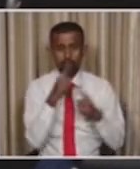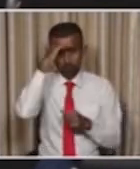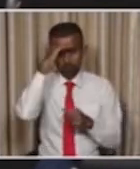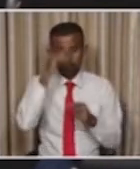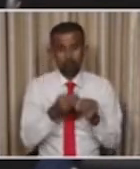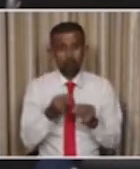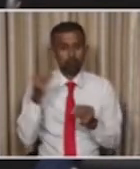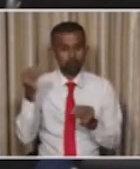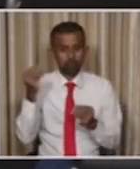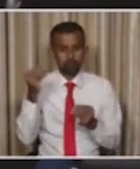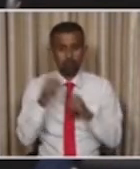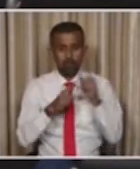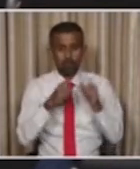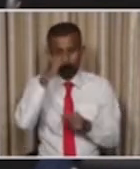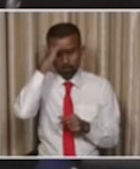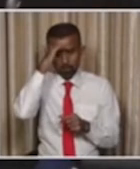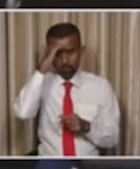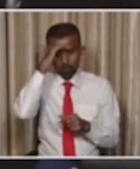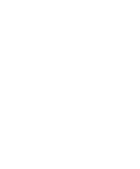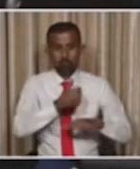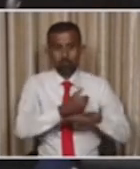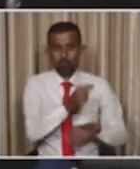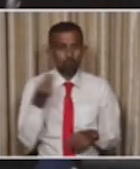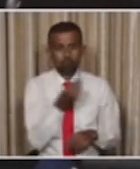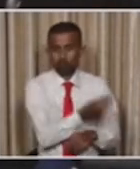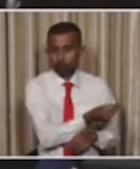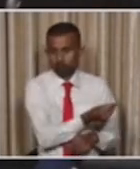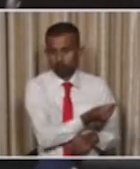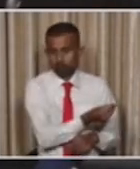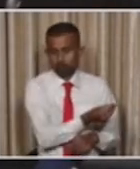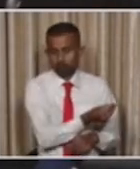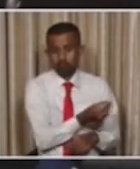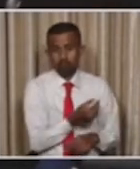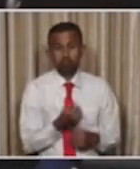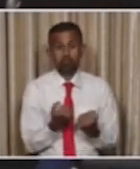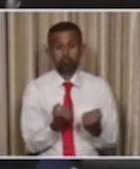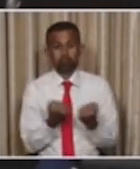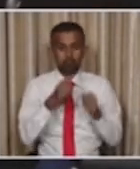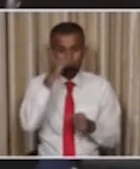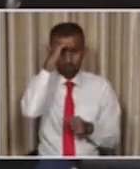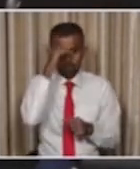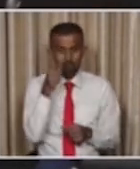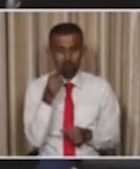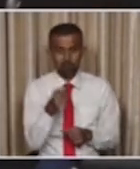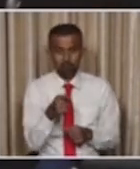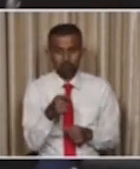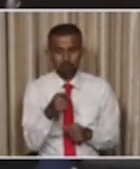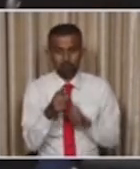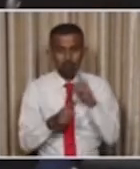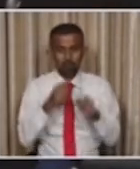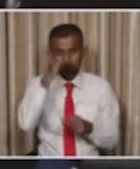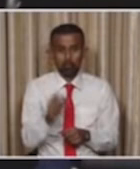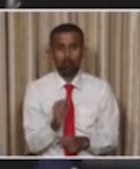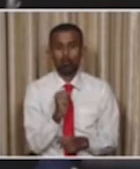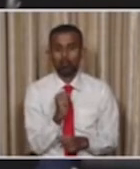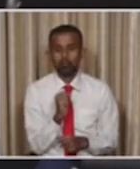අතේ. කථානායකතුමාගේ වගකීම තමයි සභාපතිවරුන්ට පවරන්නේ. එතකොට මේ අභියෝගය කරන්නේ කථානායකට. එමනම් ඒ කථානායකතුමා